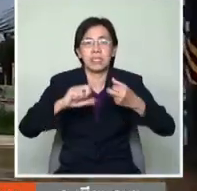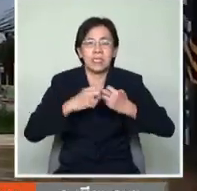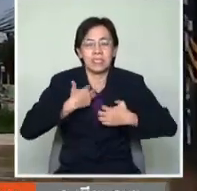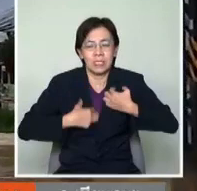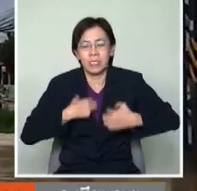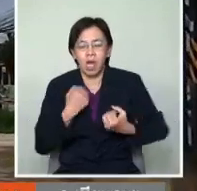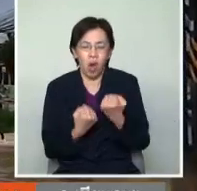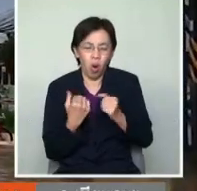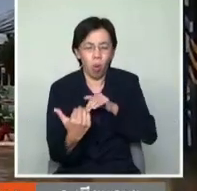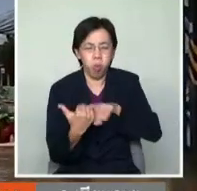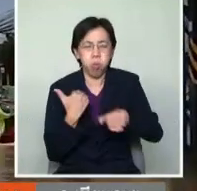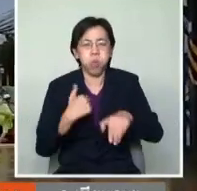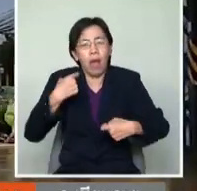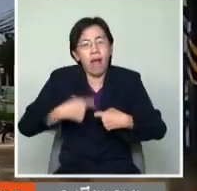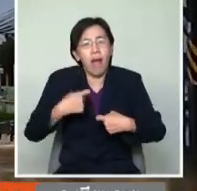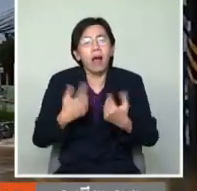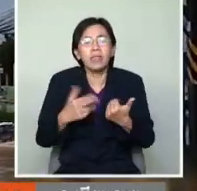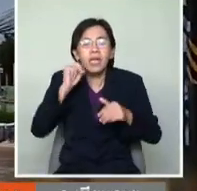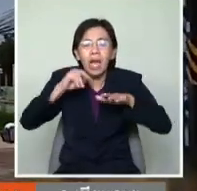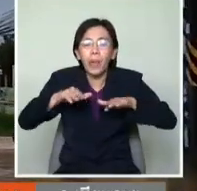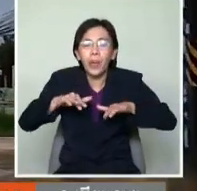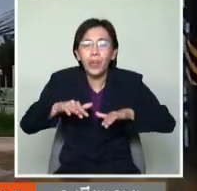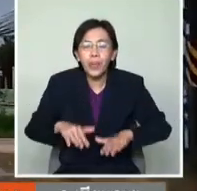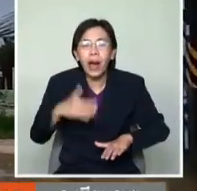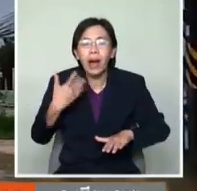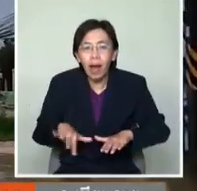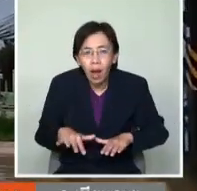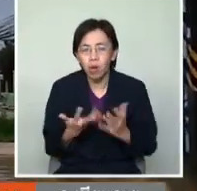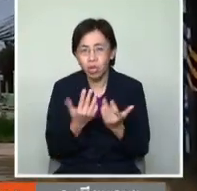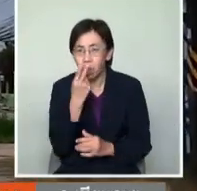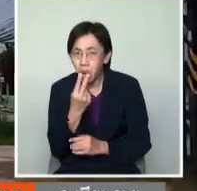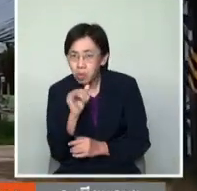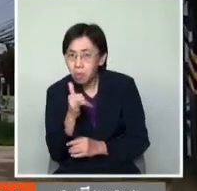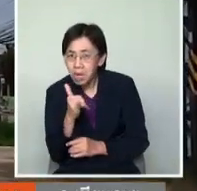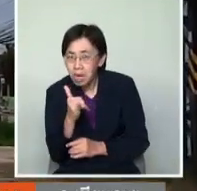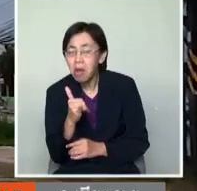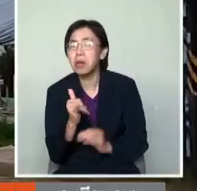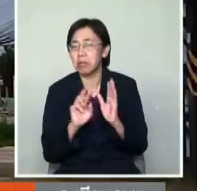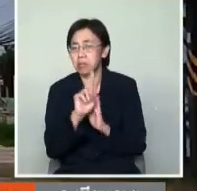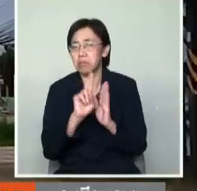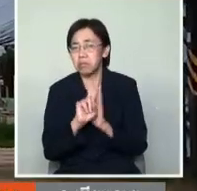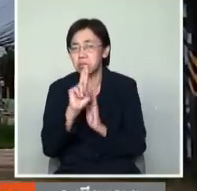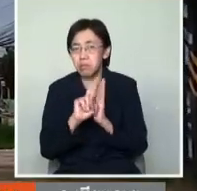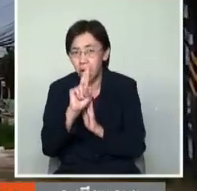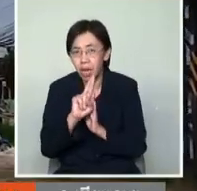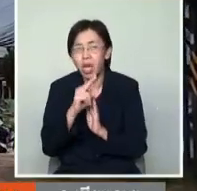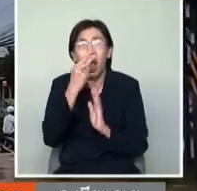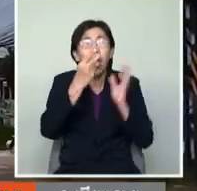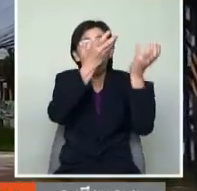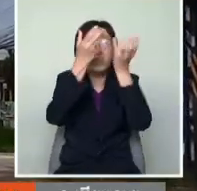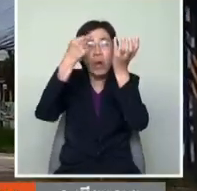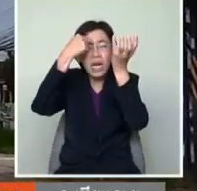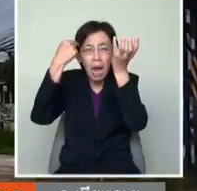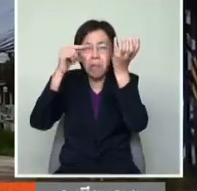ทบค่ะสถานการณ์ตอนนี้คลี่คลายไปแล้วนะคะคุณผู้ชมแต่ว่ายังคงต้องติดตามกันเพราะว่าในพื้นที่จังหวัดเชียงรายท้องฟ้ายังครึ้มอยู่เล